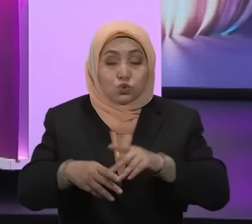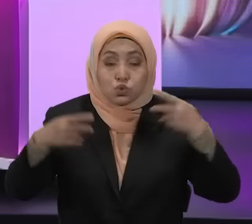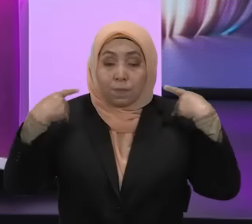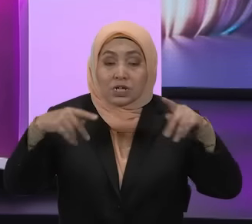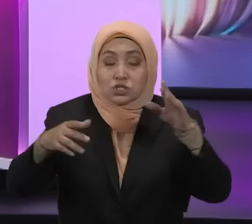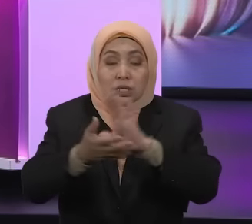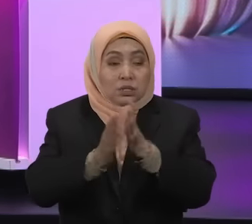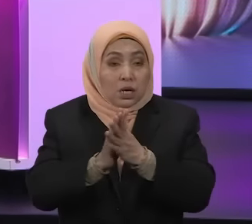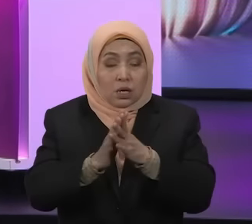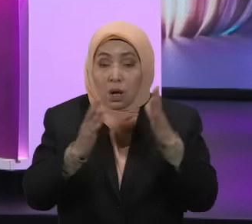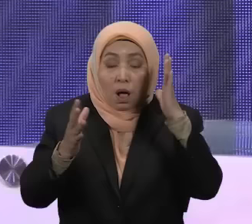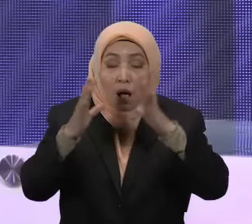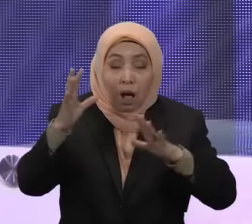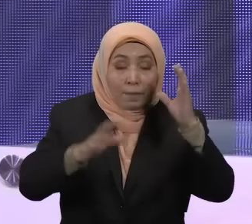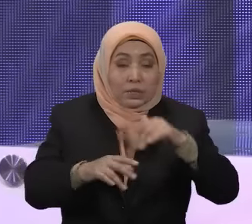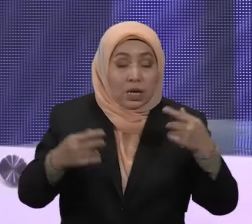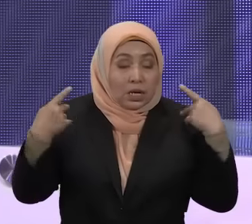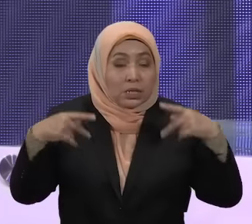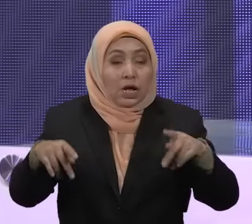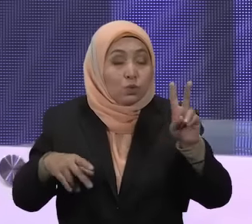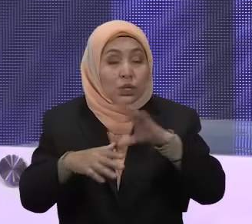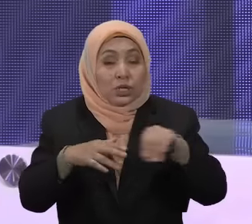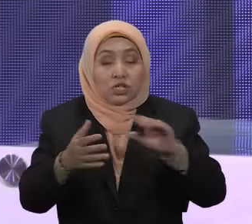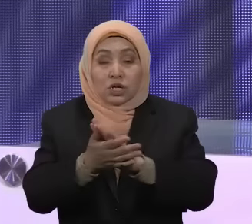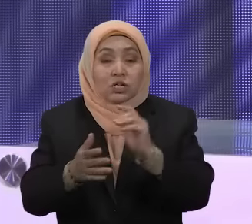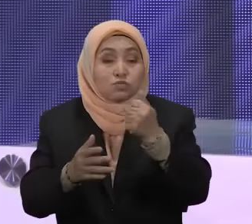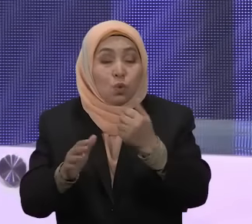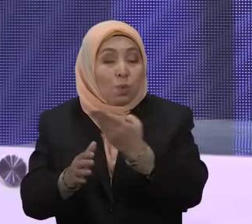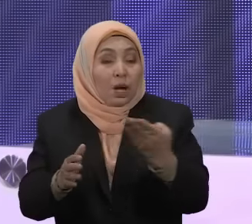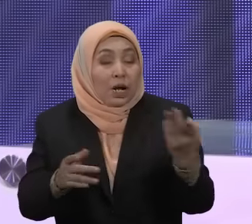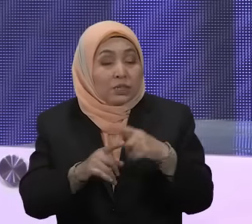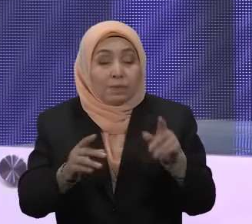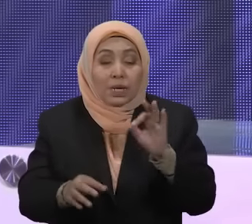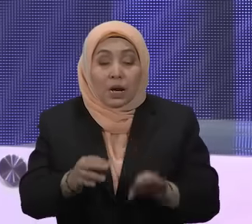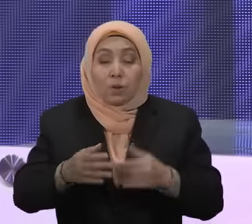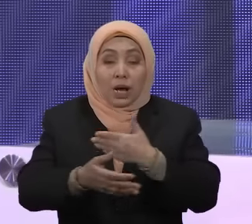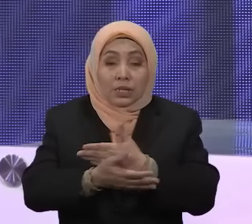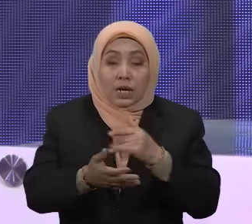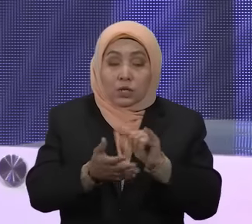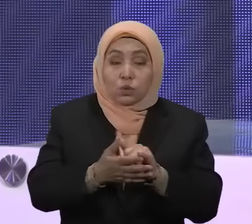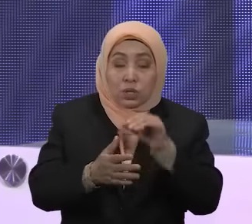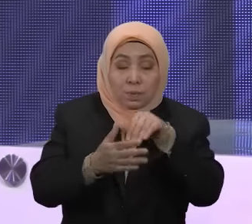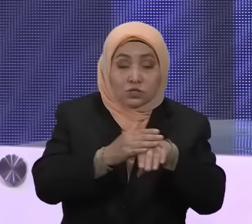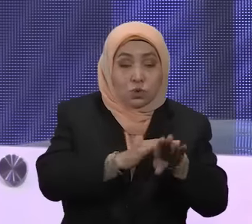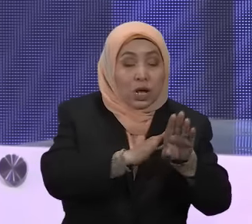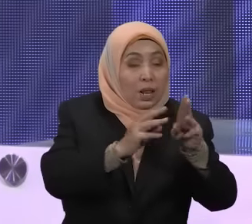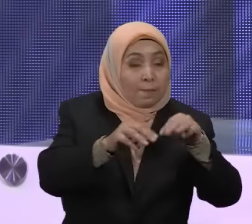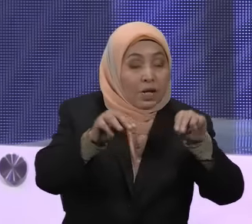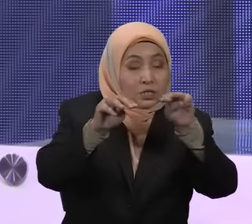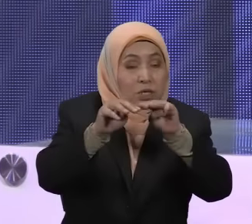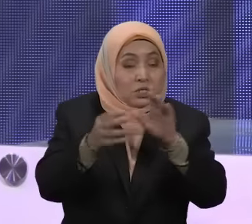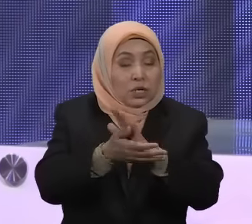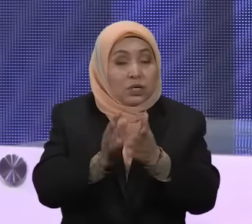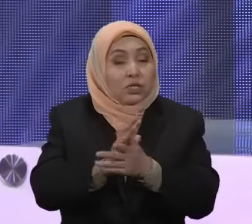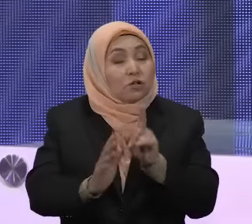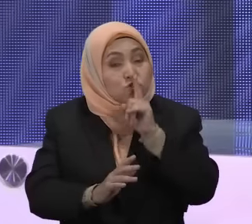dia jadi tak tentu arah, kan? Kedai RM2 daripada satu barang boleh jadi 10 barang, ya? Tetapi kalau anak itu dimasukkan ke dalam masjid, maka